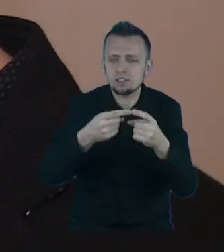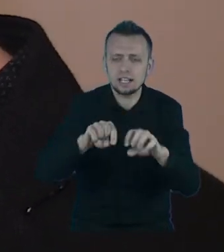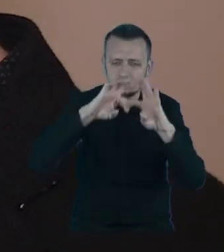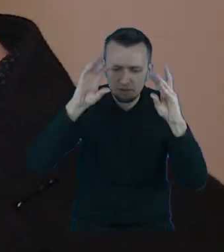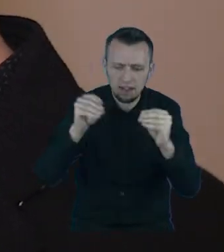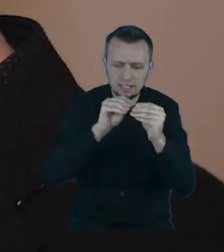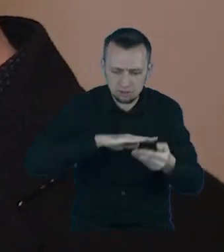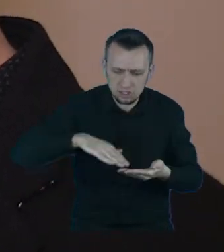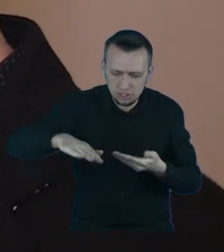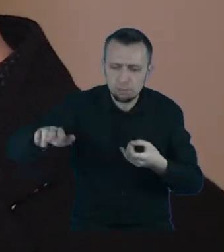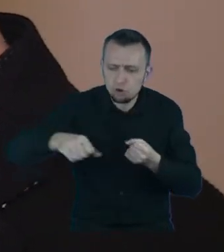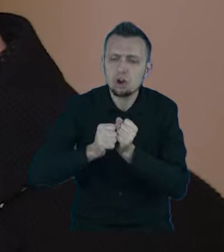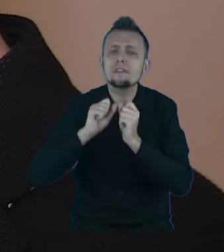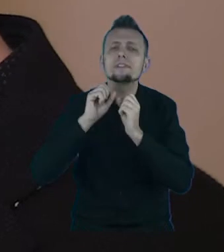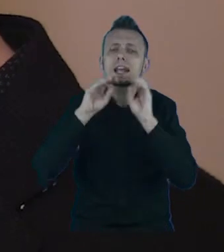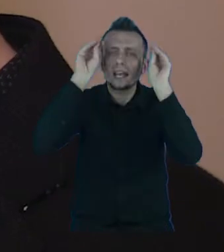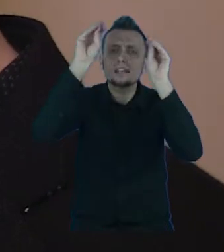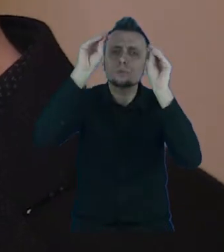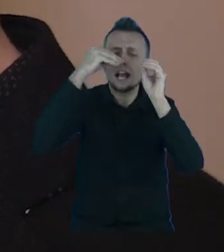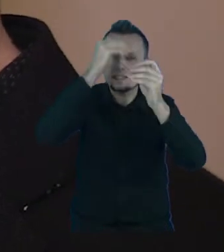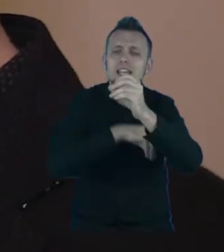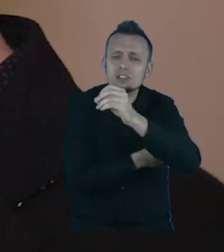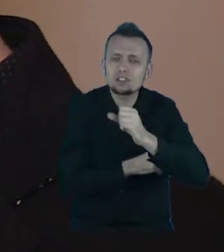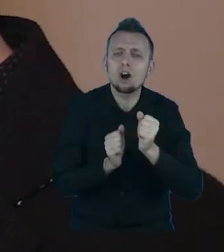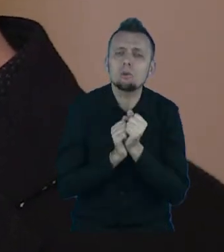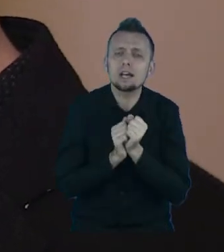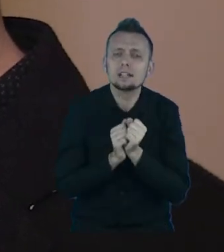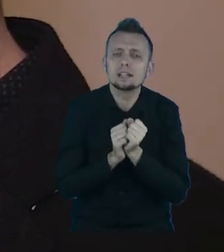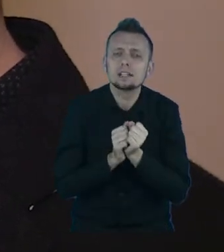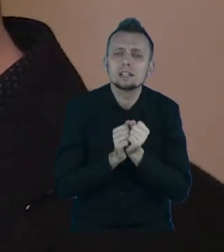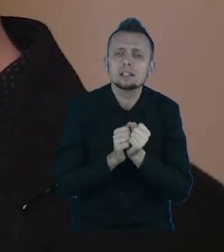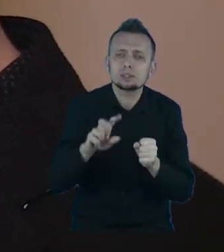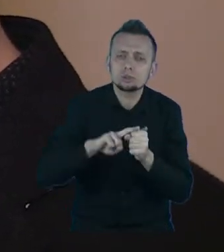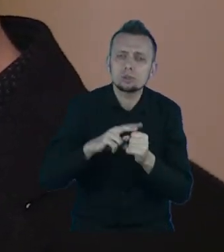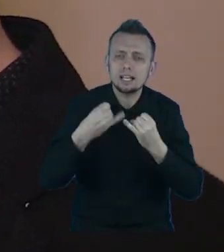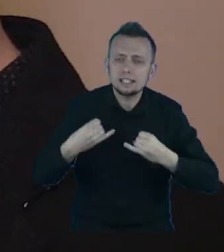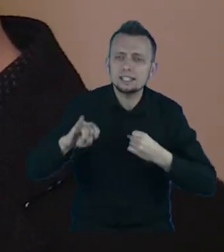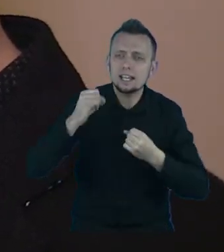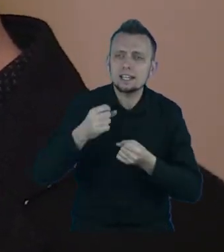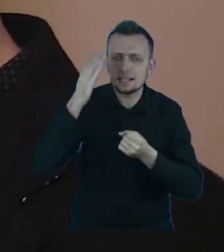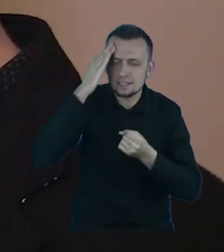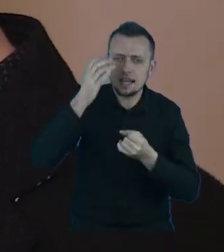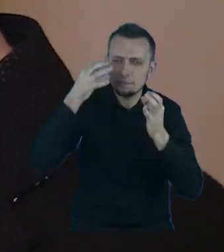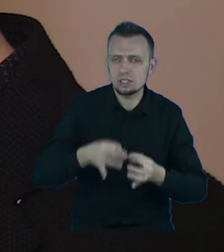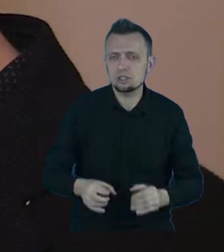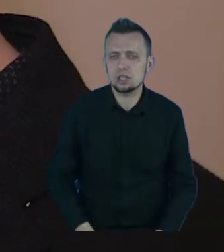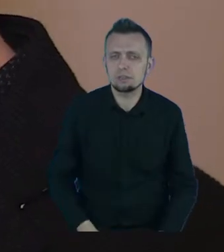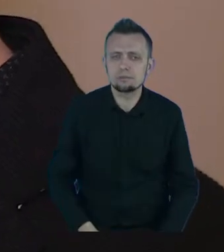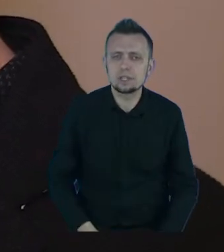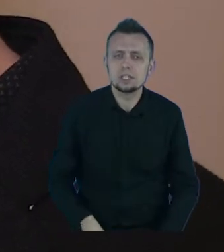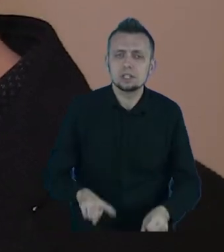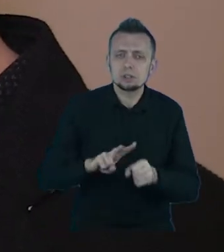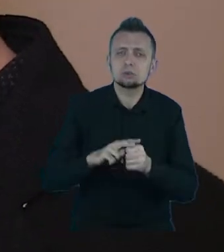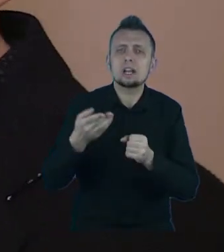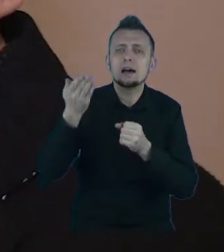która jest inna od tej, którą dzisiaj znamy, szkole, która jest bardziej nastawiona na ucznia